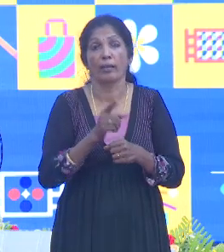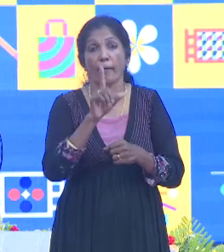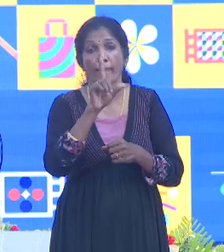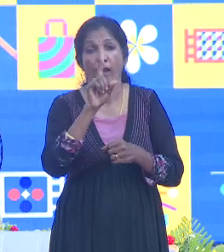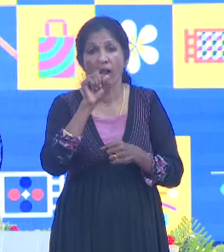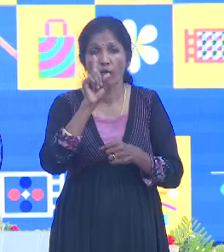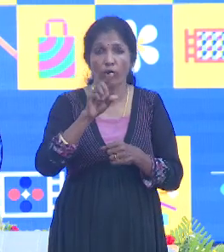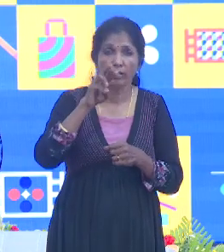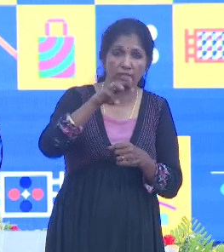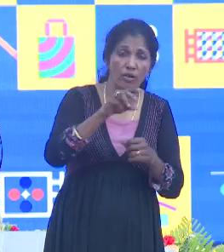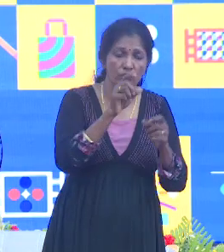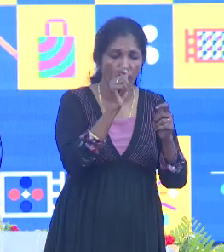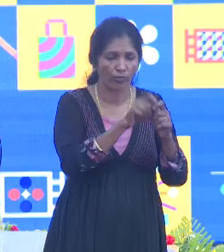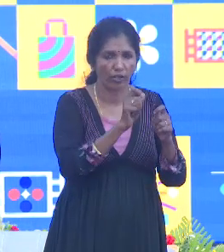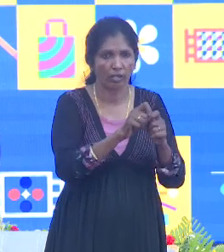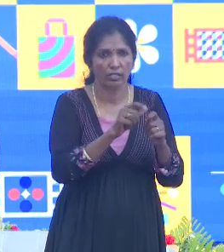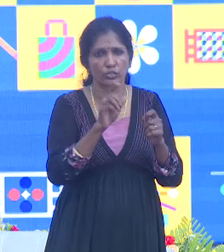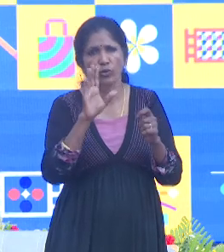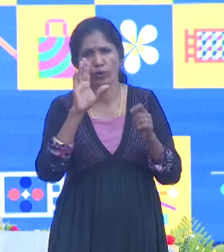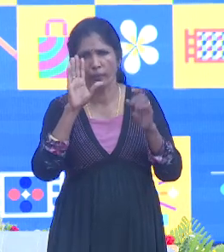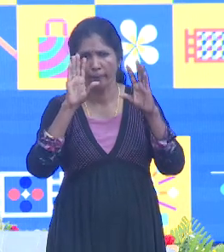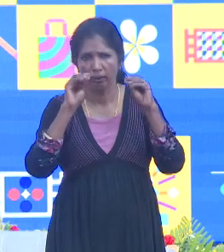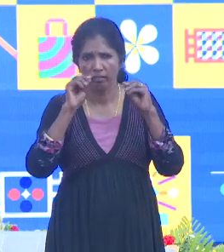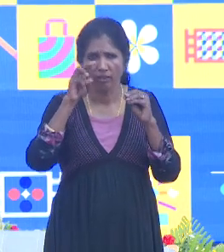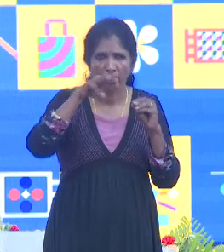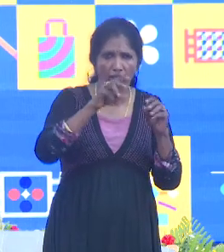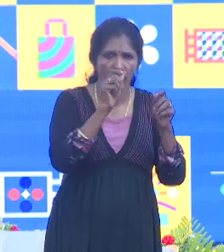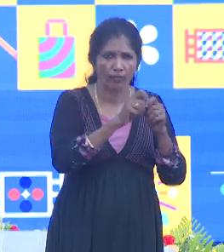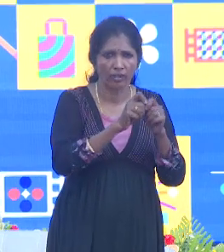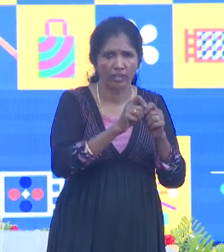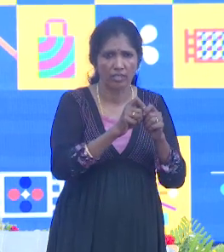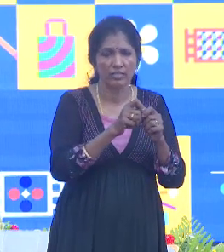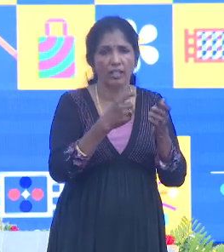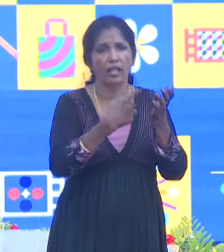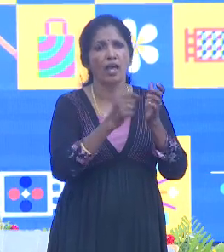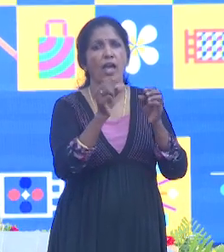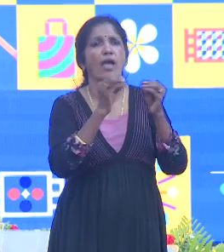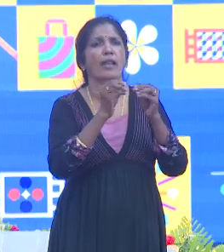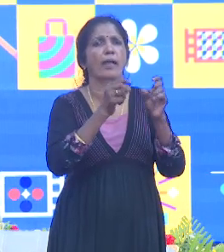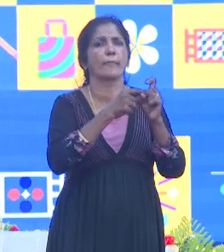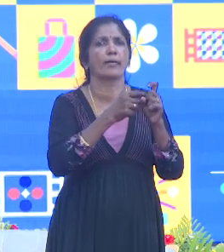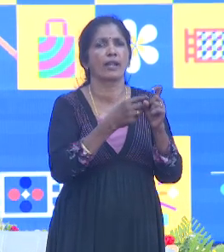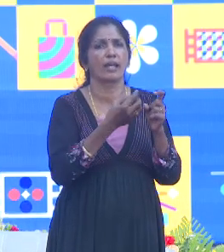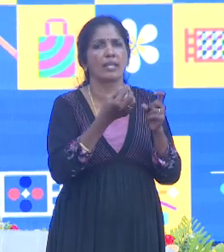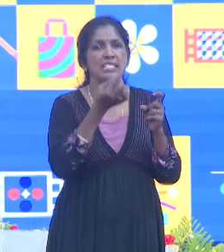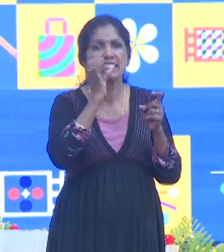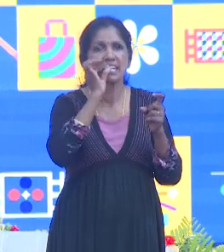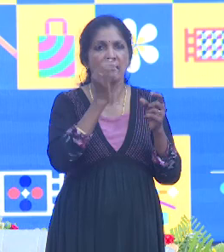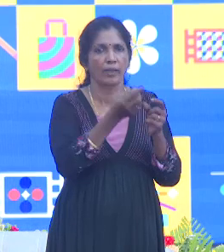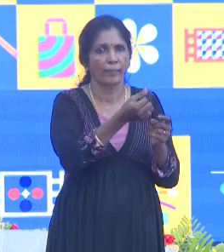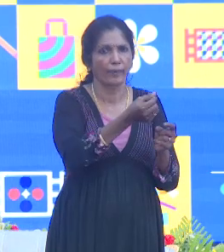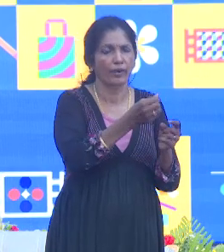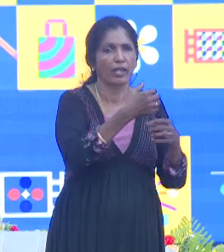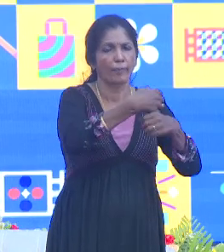10,000-ക്കണക്കിന് തൊഴിലാളികൾ ജോലി ചെയ്യുന്ന പ്ലാന്റേഷനുകൾ റബ്ബറും തേയിലയും ഉൾപ്പെടെയുള്ളവ വിദേശ നാണ്യം നേടിത്തരുന്ന സാഹചര്യം